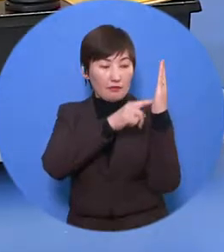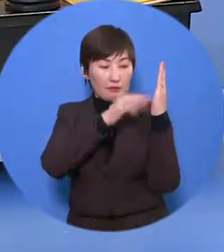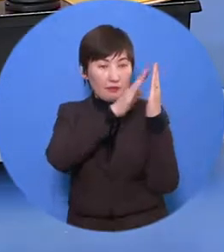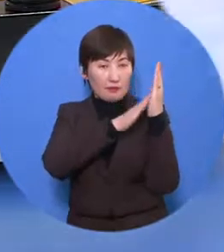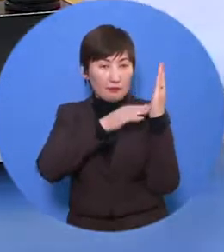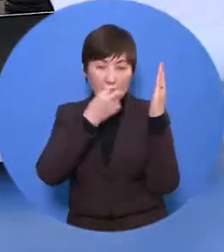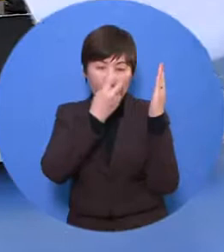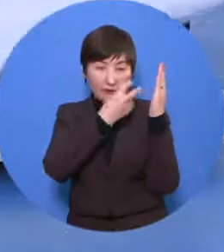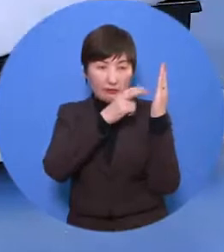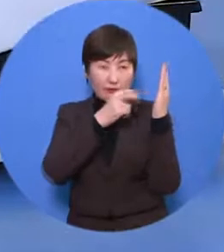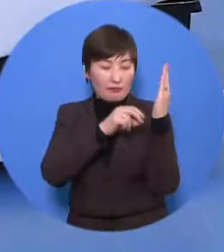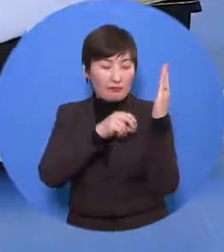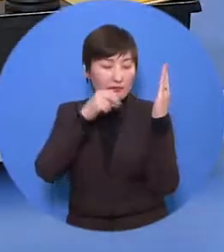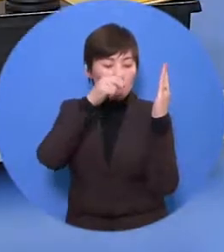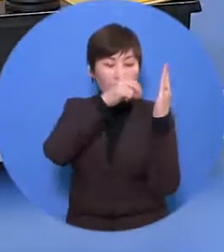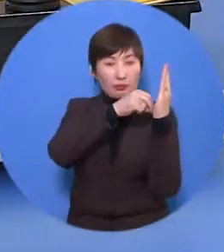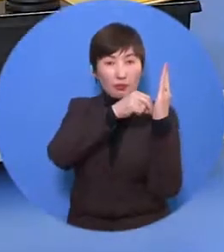За бүгдээрээ бэрсийг нүлгээ.